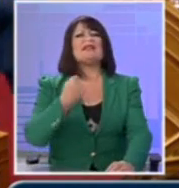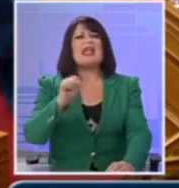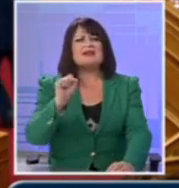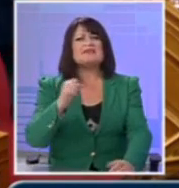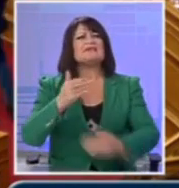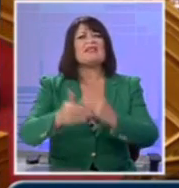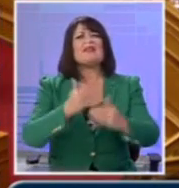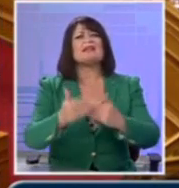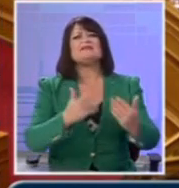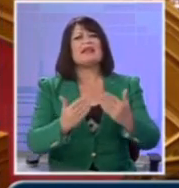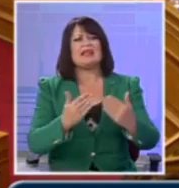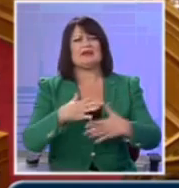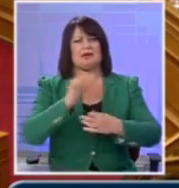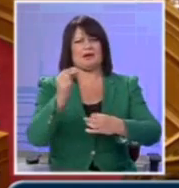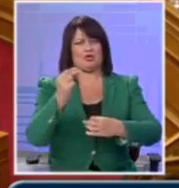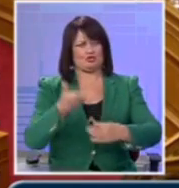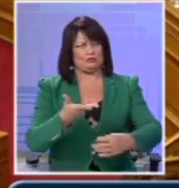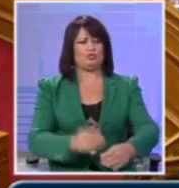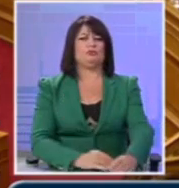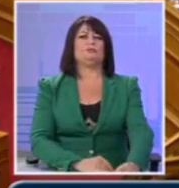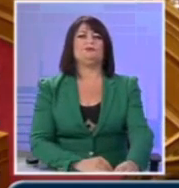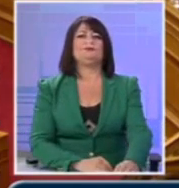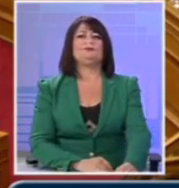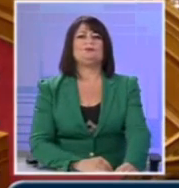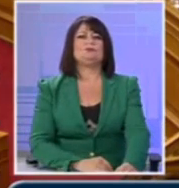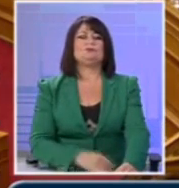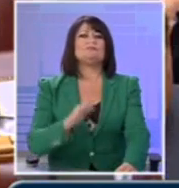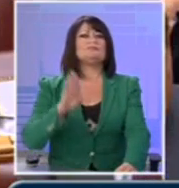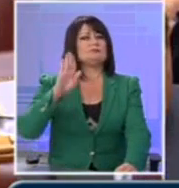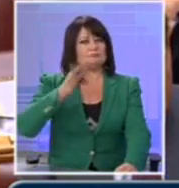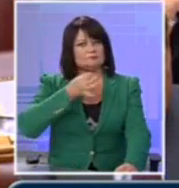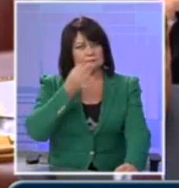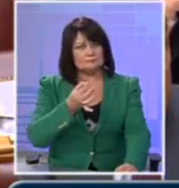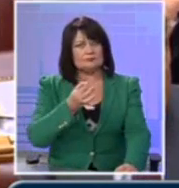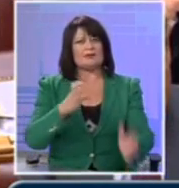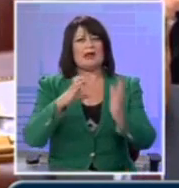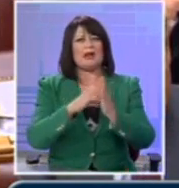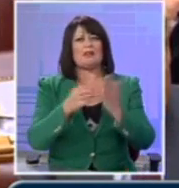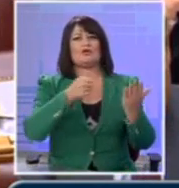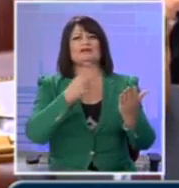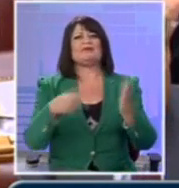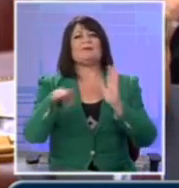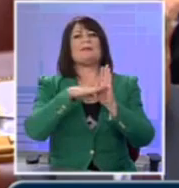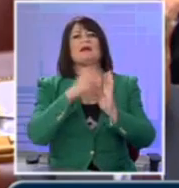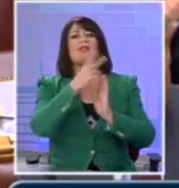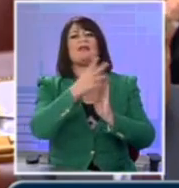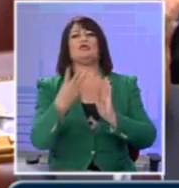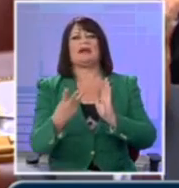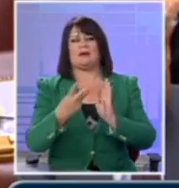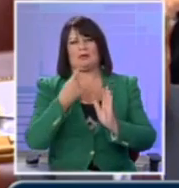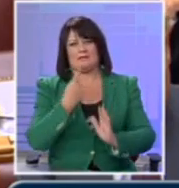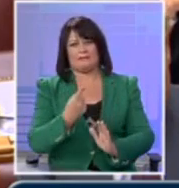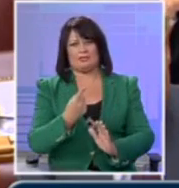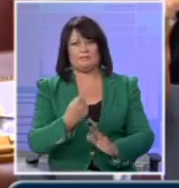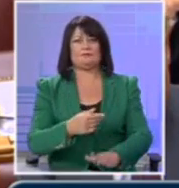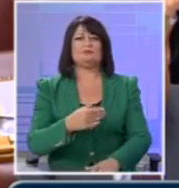της διαδικασίας ως κοινοβουλευτικός εκπρόσωπος. Παρακαλώ. Κύριε Πρόεδρε, ζήσα το λόγο βάσει του άρθρου 67, παράγραφοι 2 και 3, για